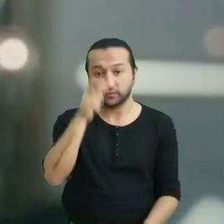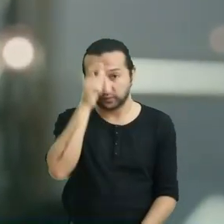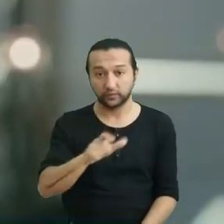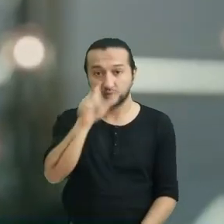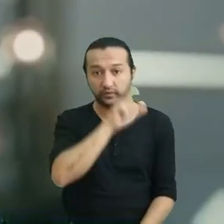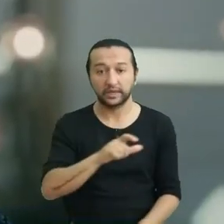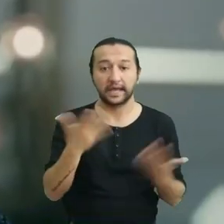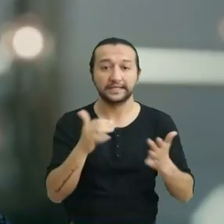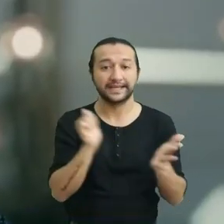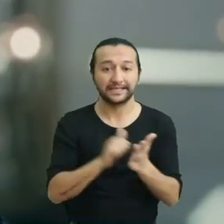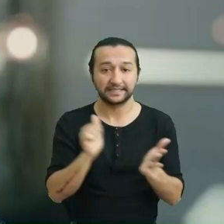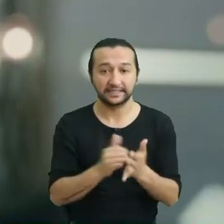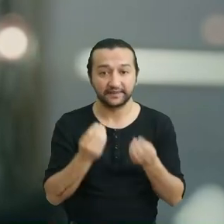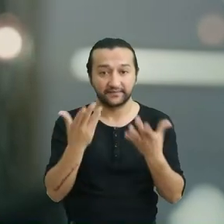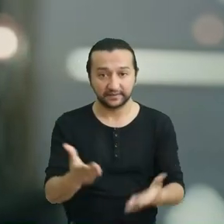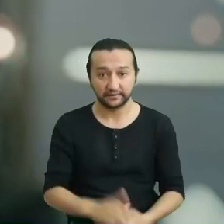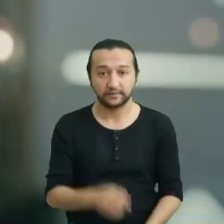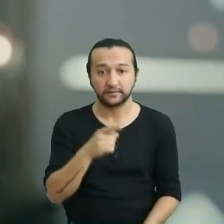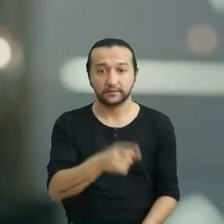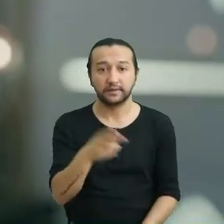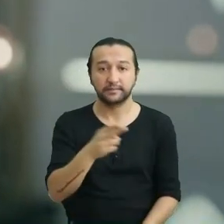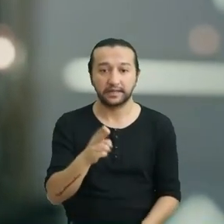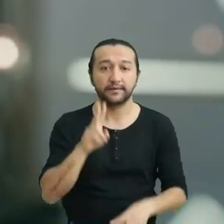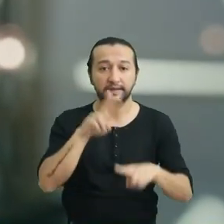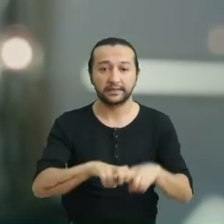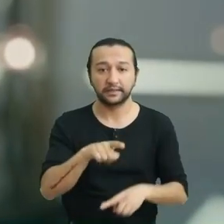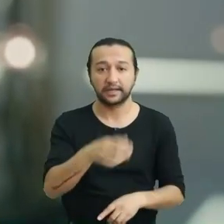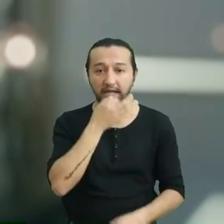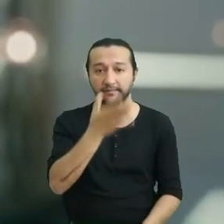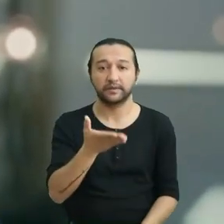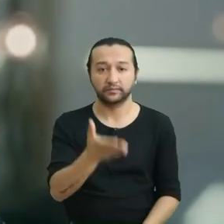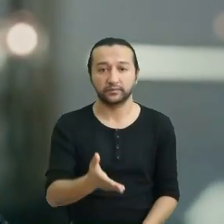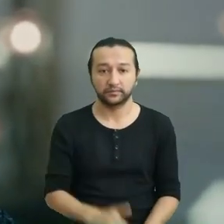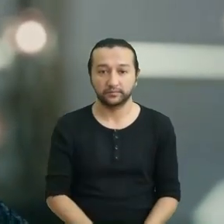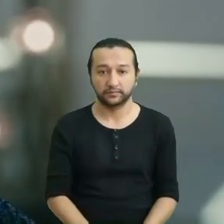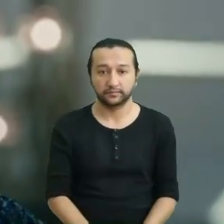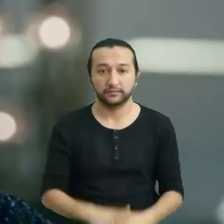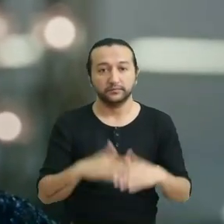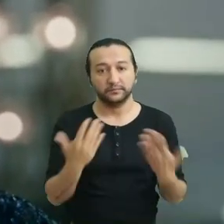ülkede hangi gazeteyi verirseniz balıklama atlayacakları bir haber.